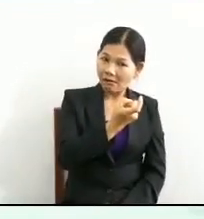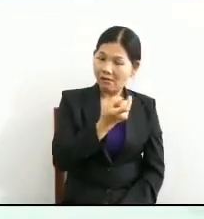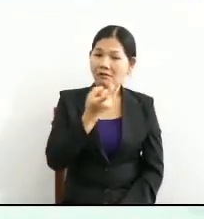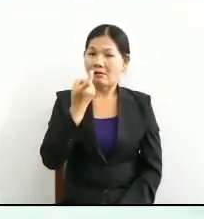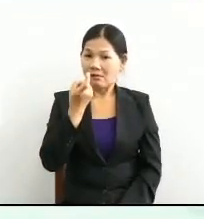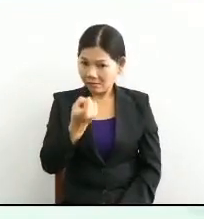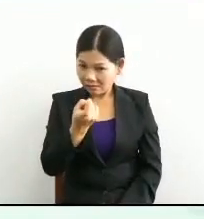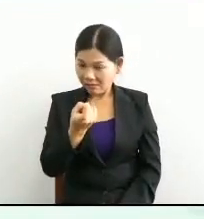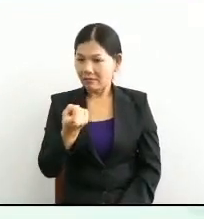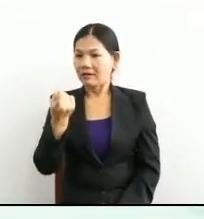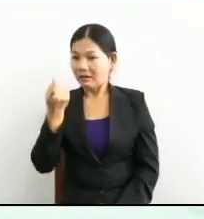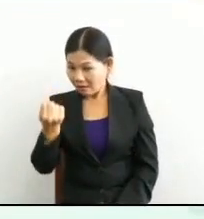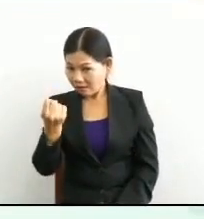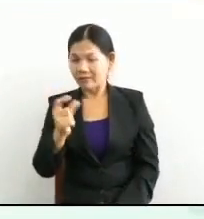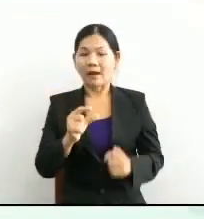đấy